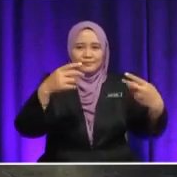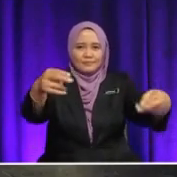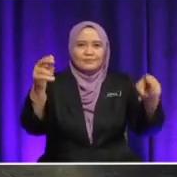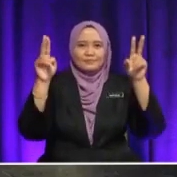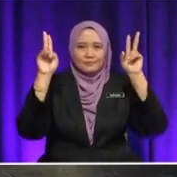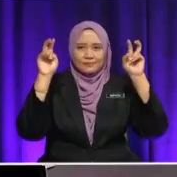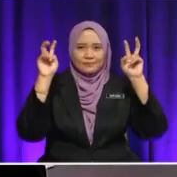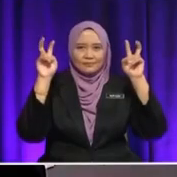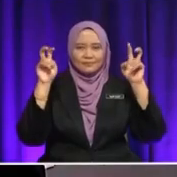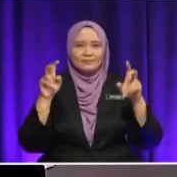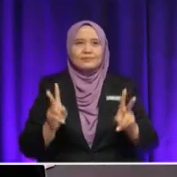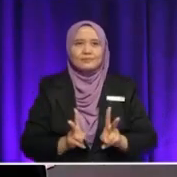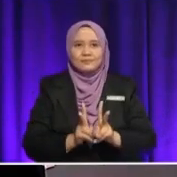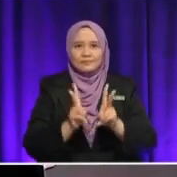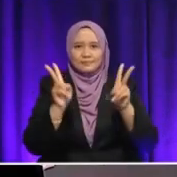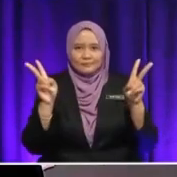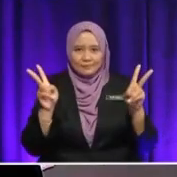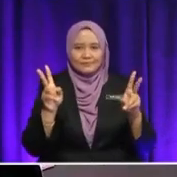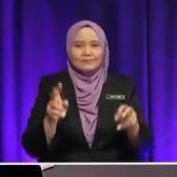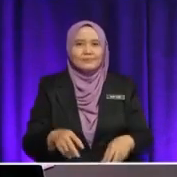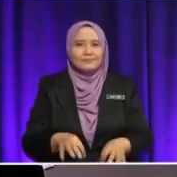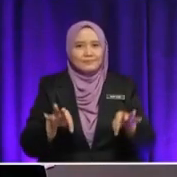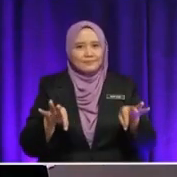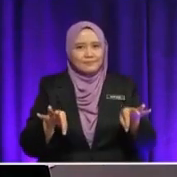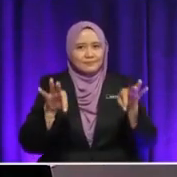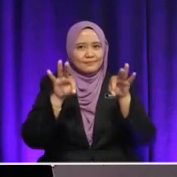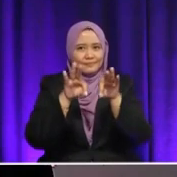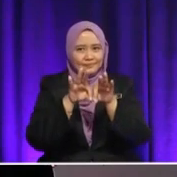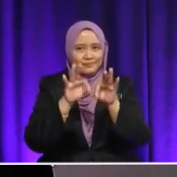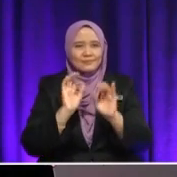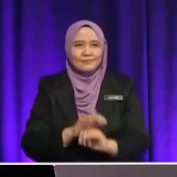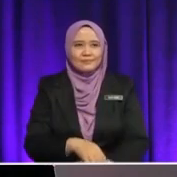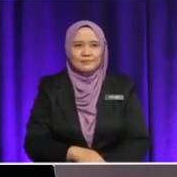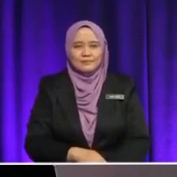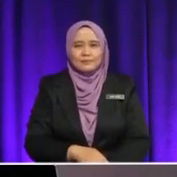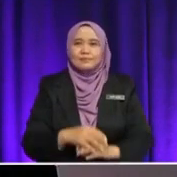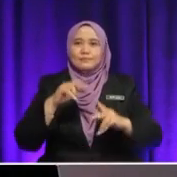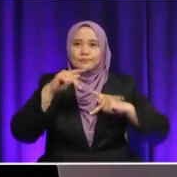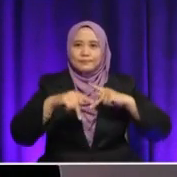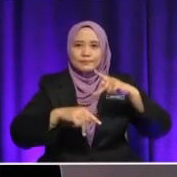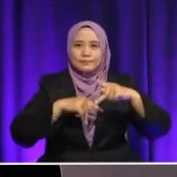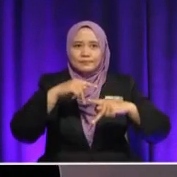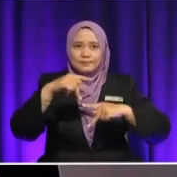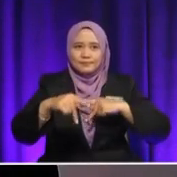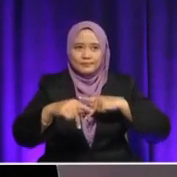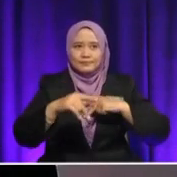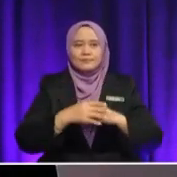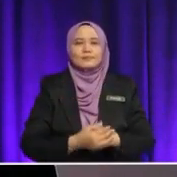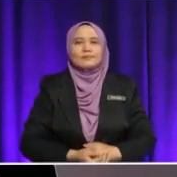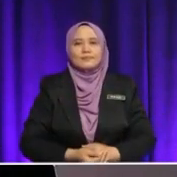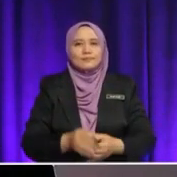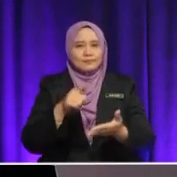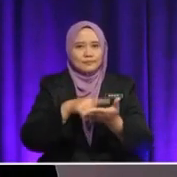yaitu prosesor ini adalah tajuk yang merujuk kepada SBY itu oke satunjang